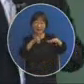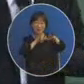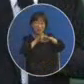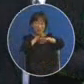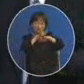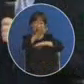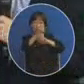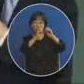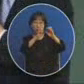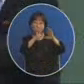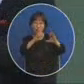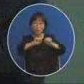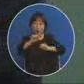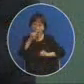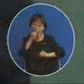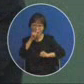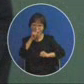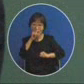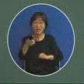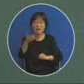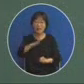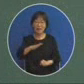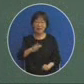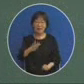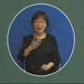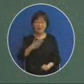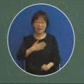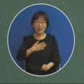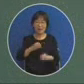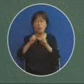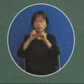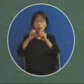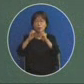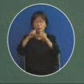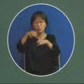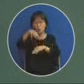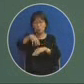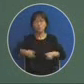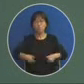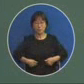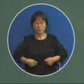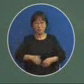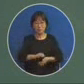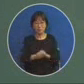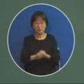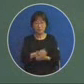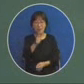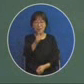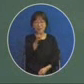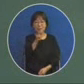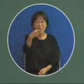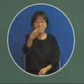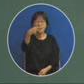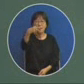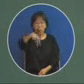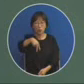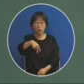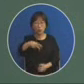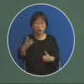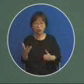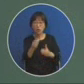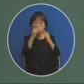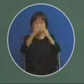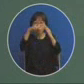room. 이거를 헤롯 성전이 놓친 겁니다. That's what the Herod temple lost hold of. 그래서 큰 매를 맞았어요. And that's why they were